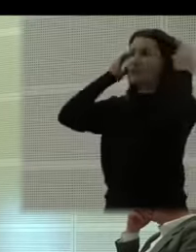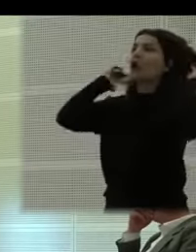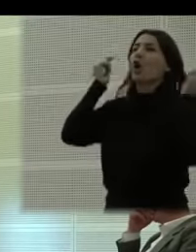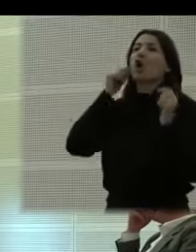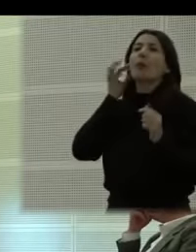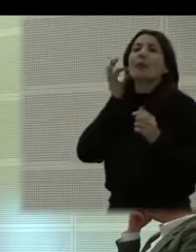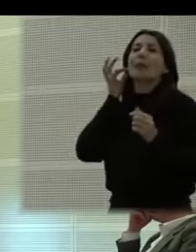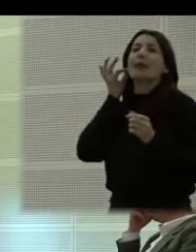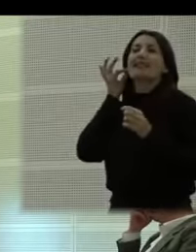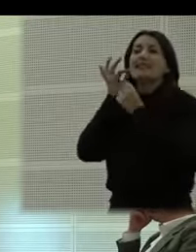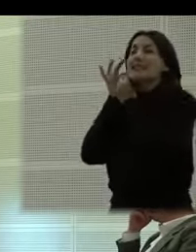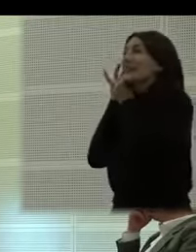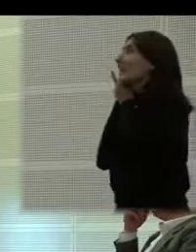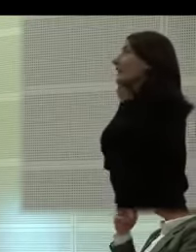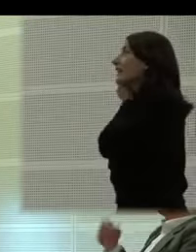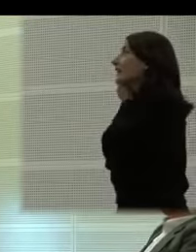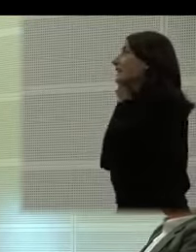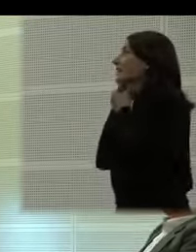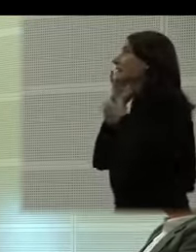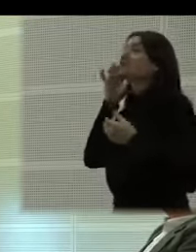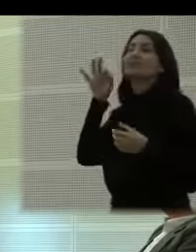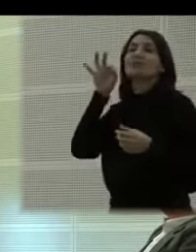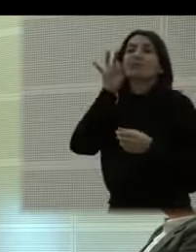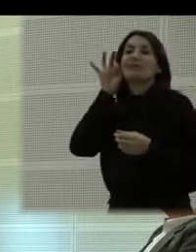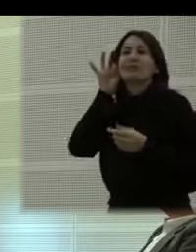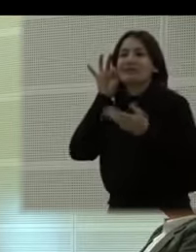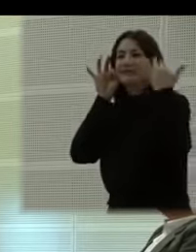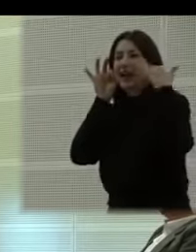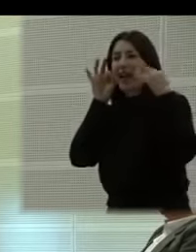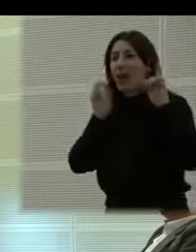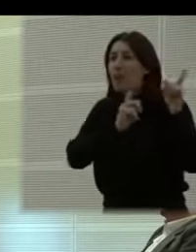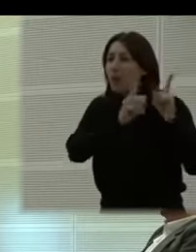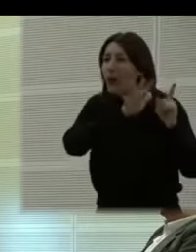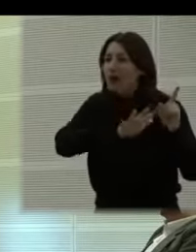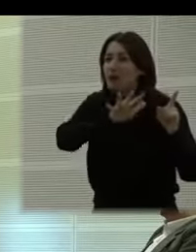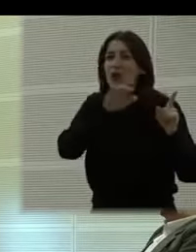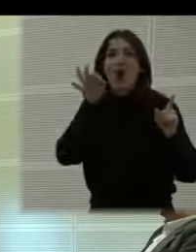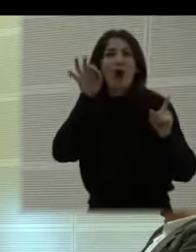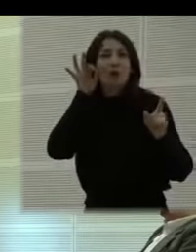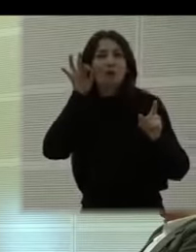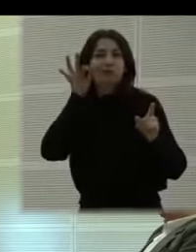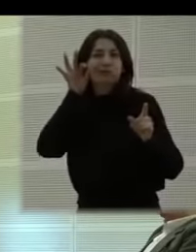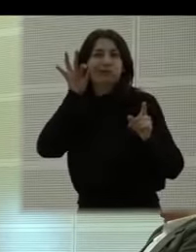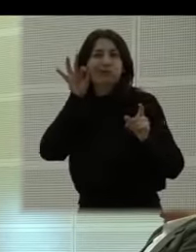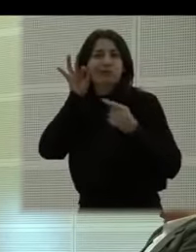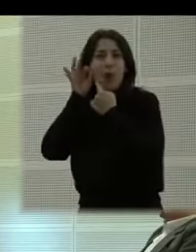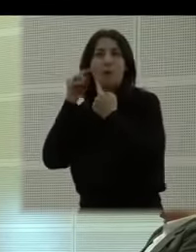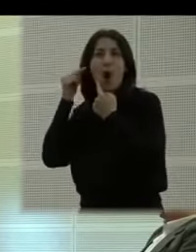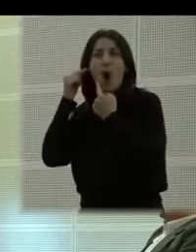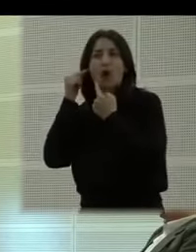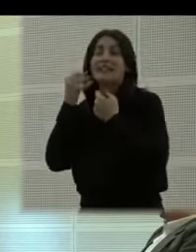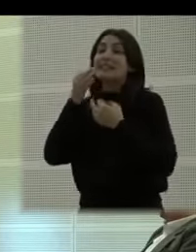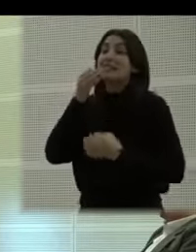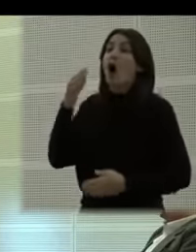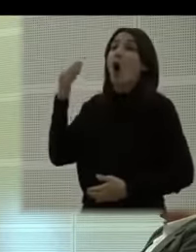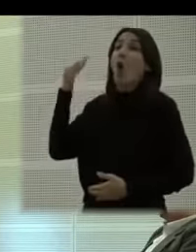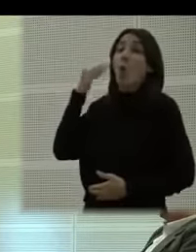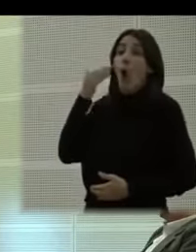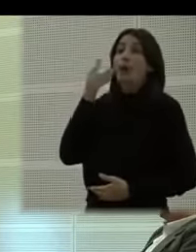ingrandito. Mettevano, sai, anche i dischi, no? Quindi erano orejones, uomini dalle orecchie